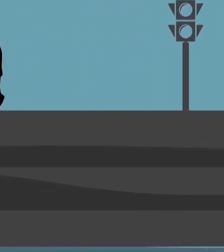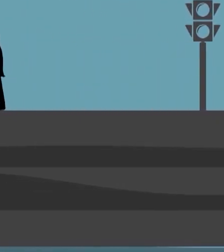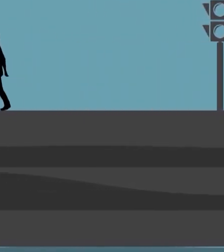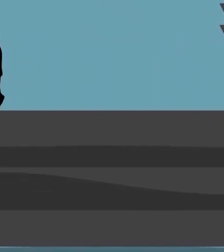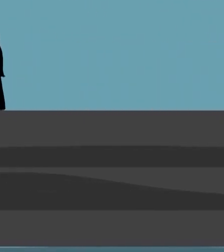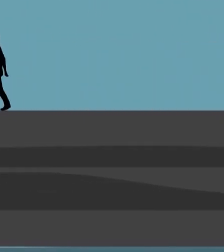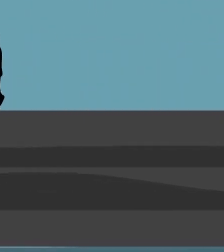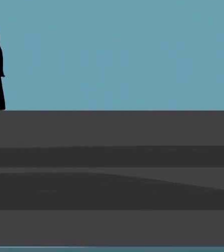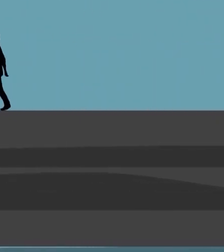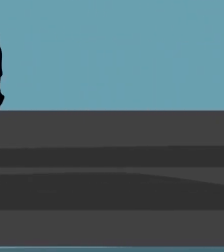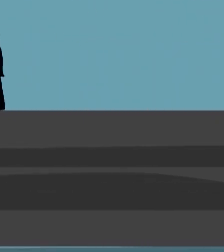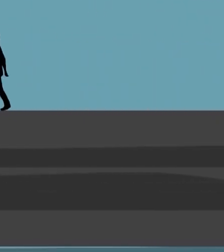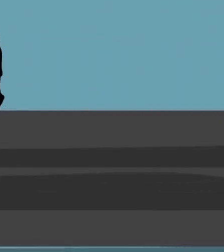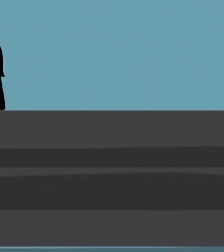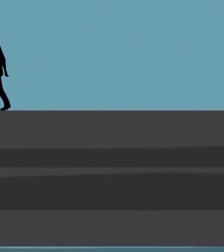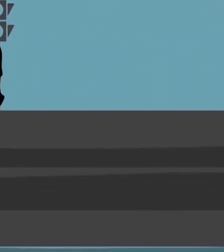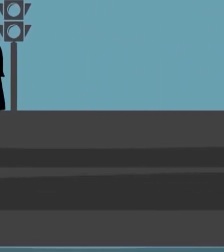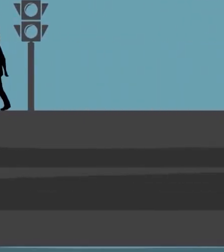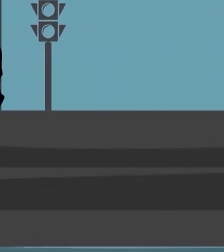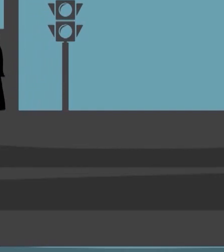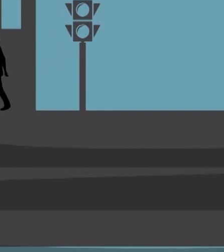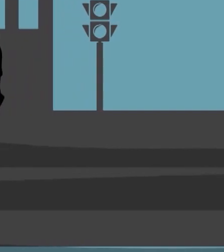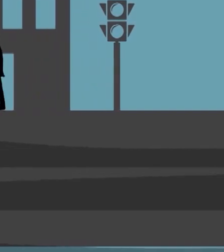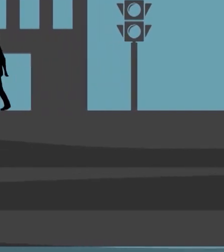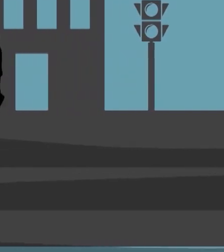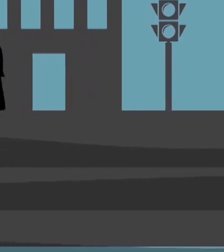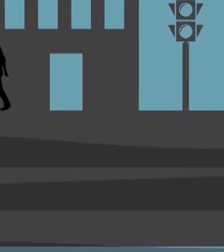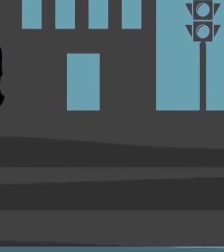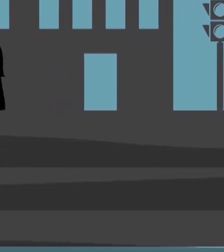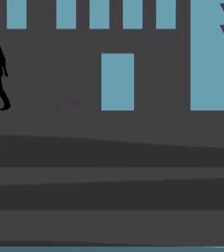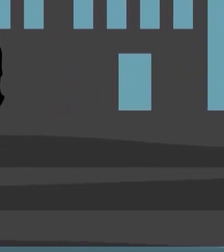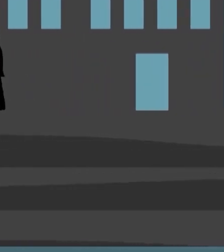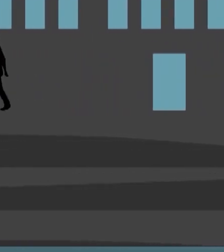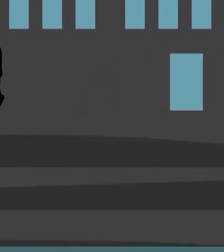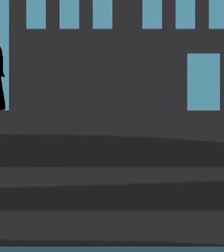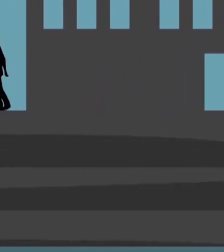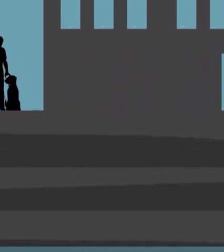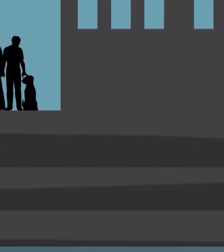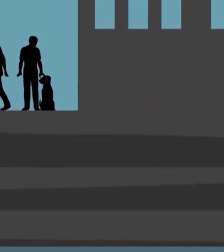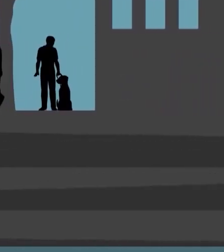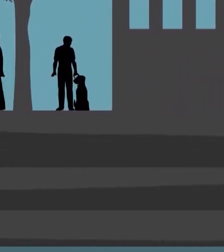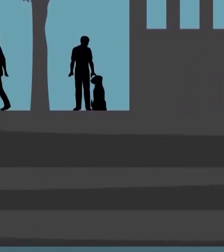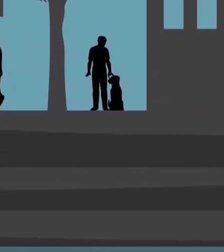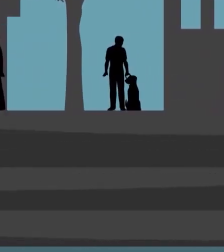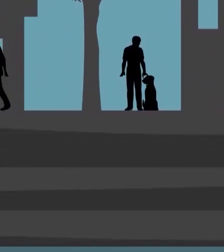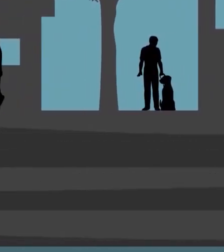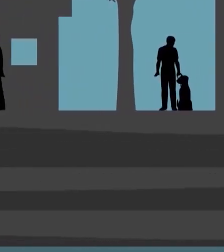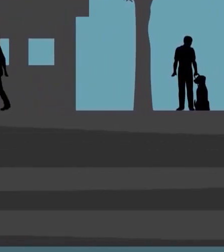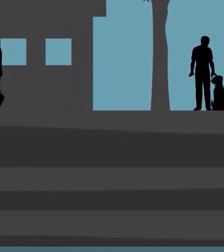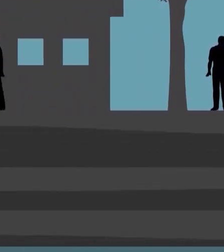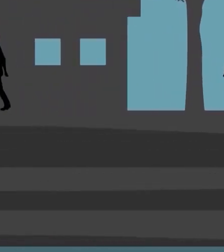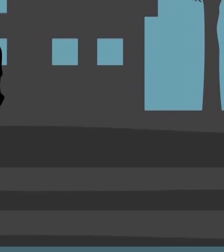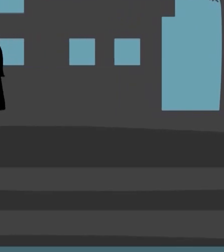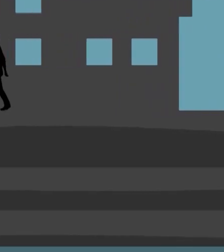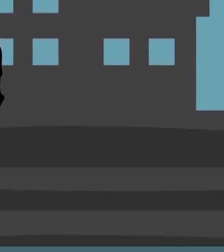I can do anything. I can reach any goal today. I can do what I want.